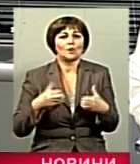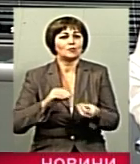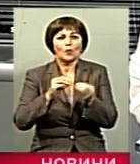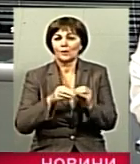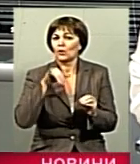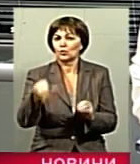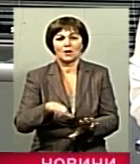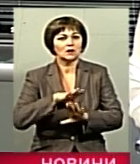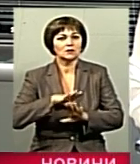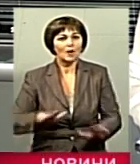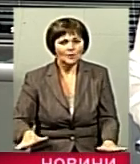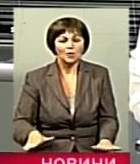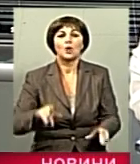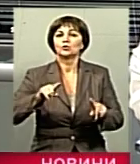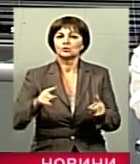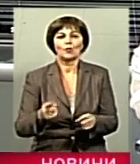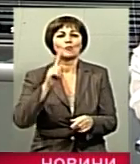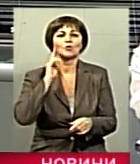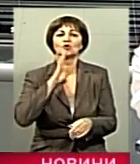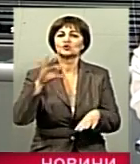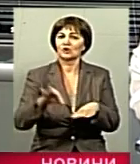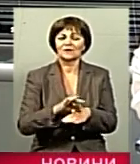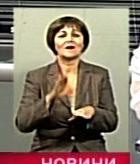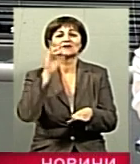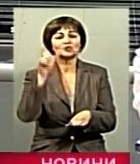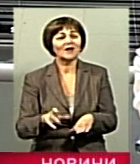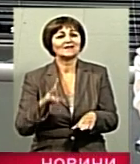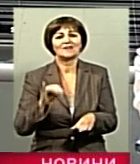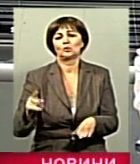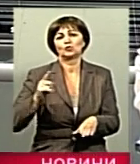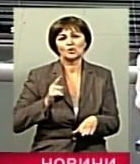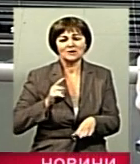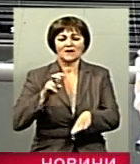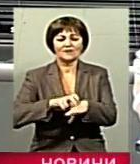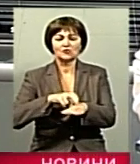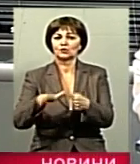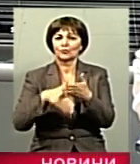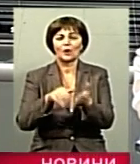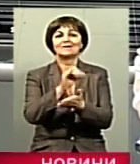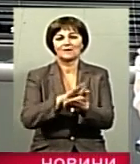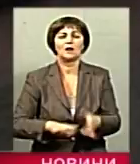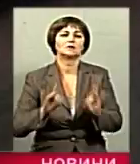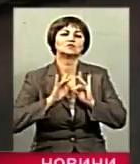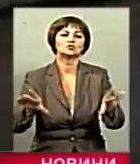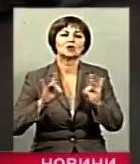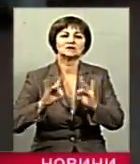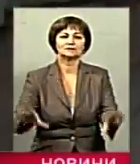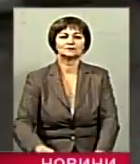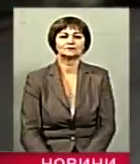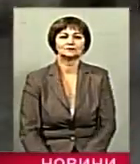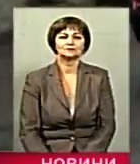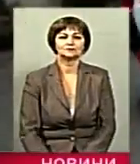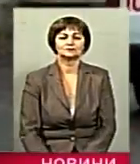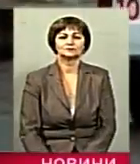проблем зі здоров'ям не мала. Чому молода жінка так і не дочекалася лікарської допомоги? Далі у сюжеті.